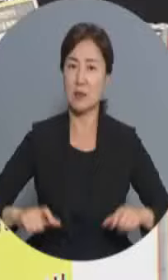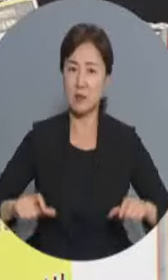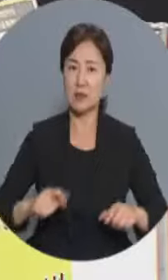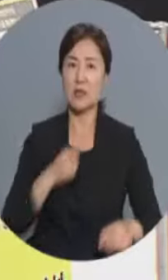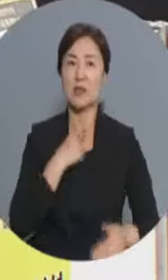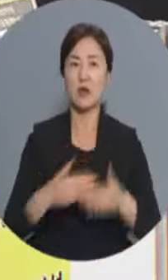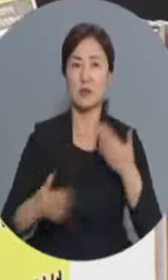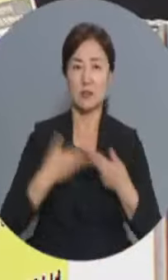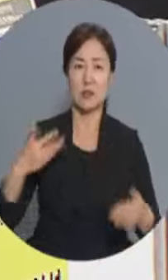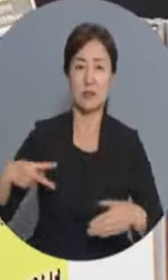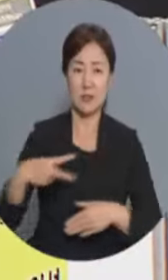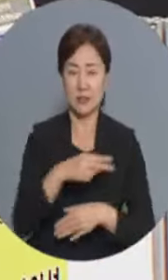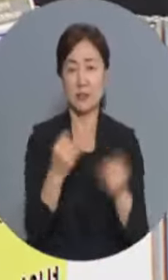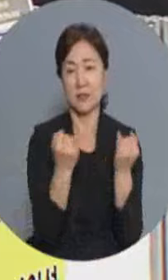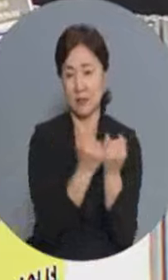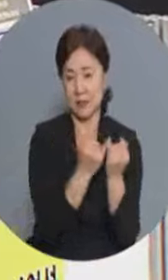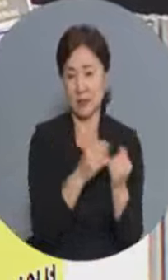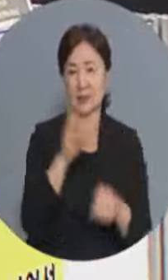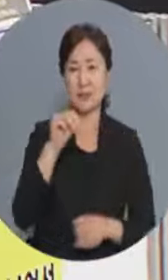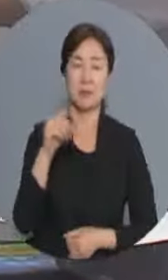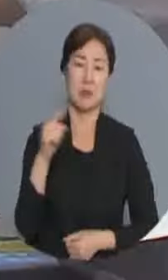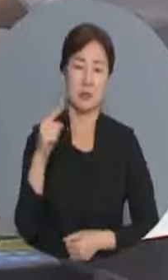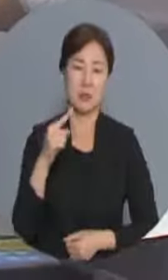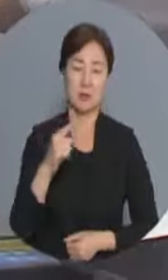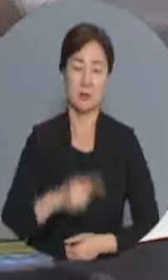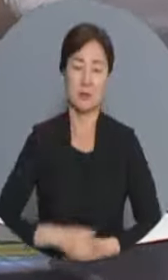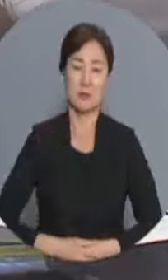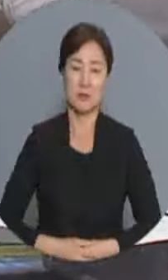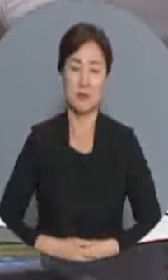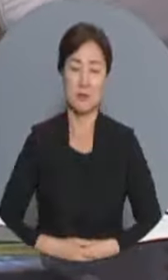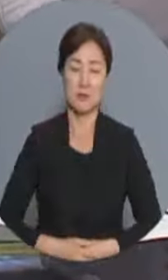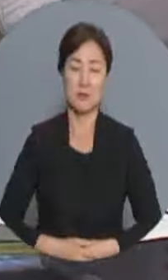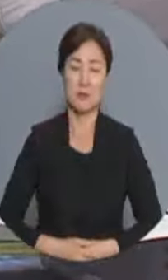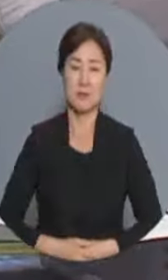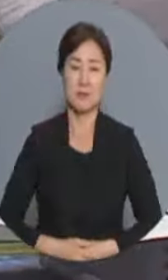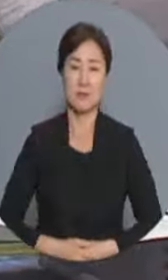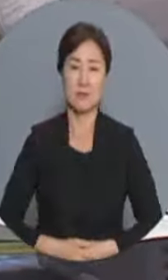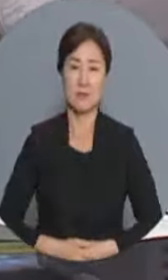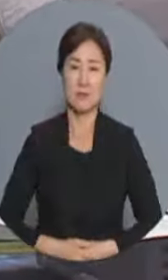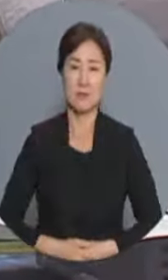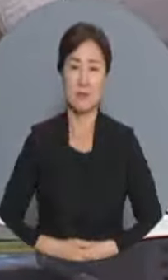경력 단절 여성은 3만 1천여 명에 이릅니다. MBC 뉴스 김담비입니다.